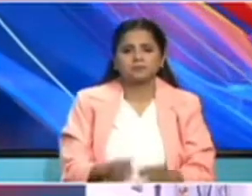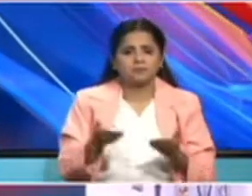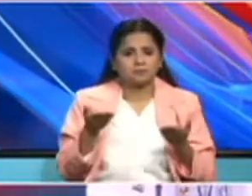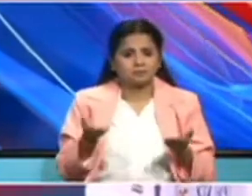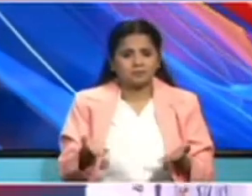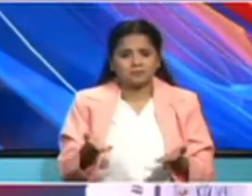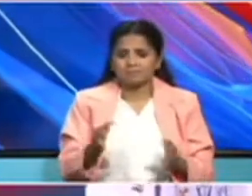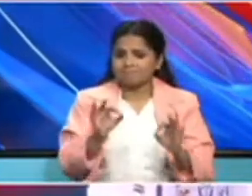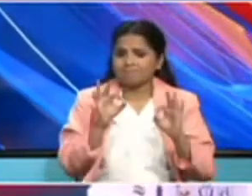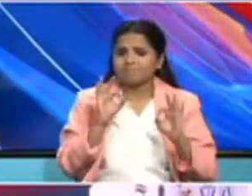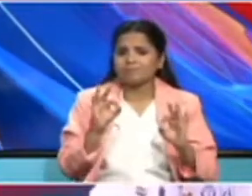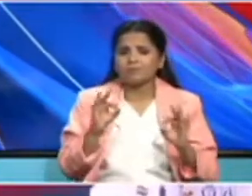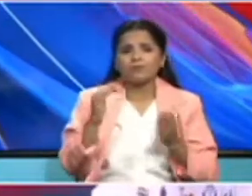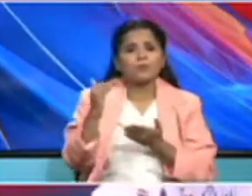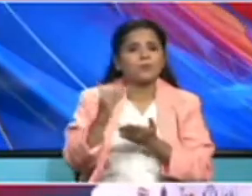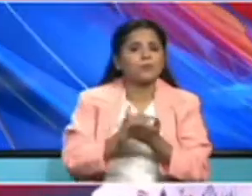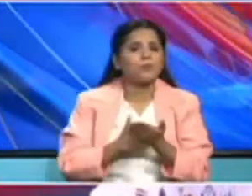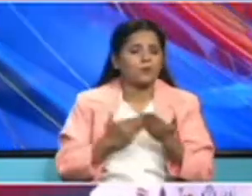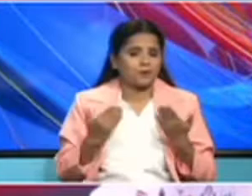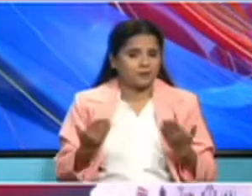इस भव्य आयोजन में